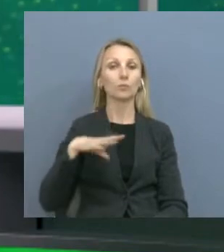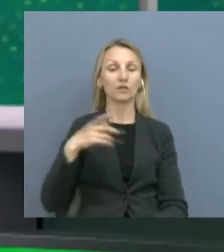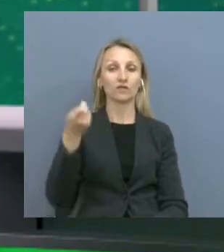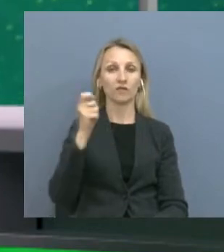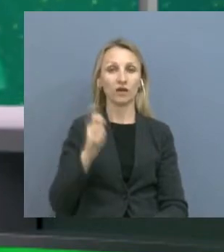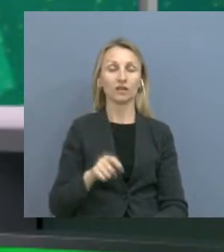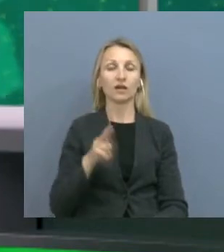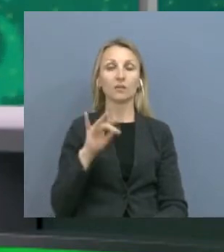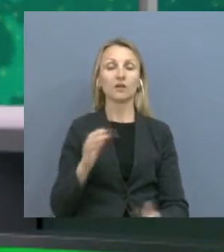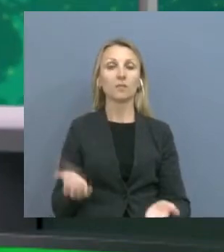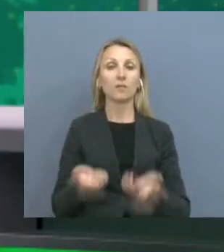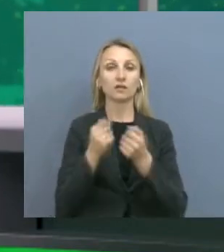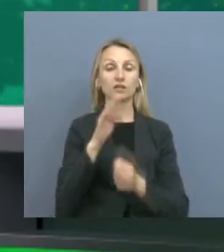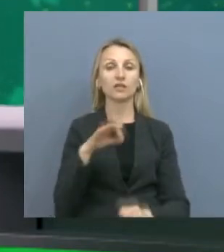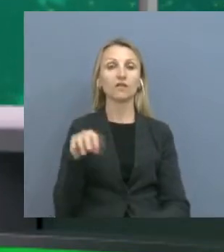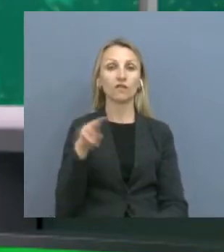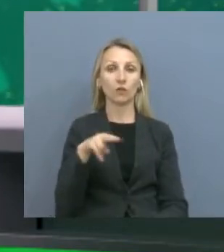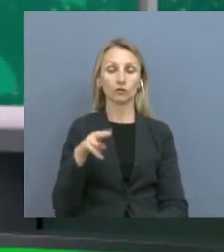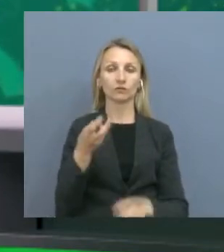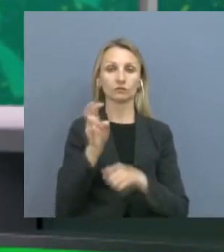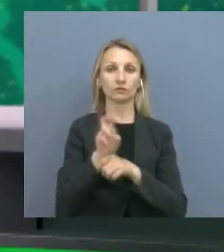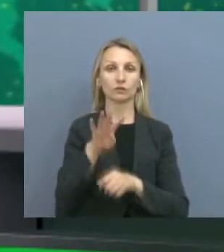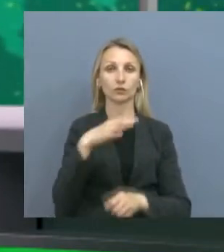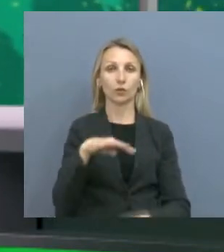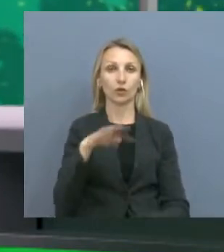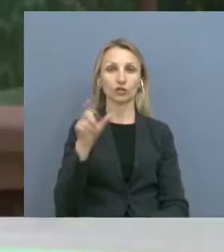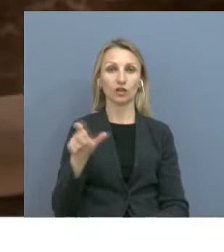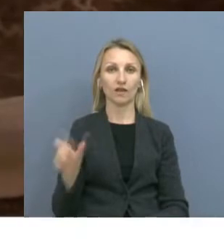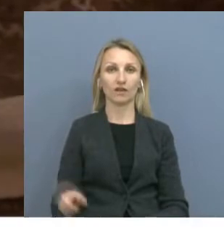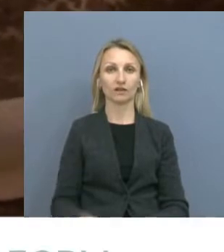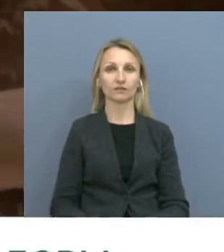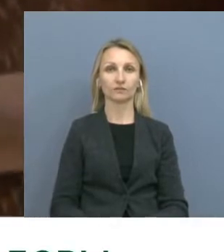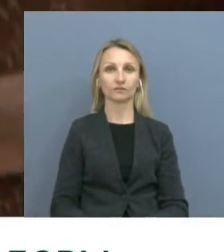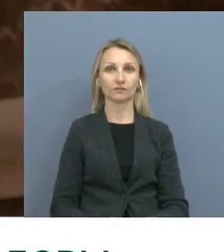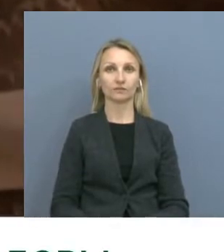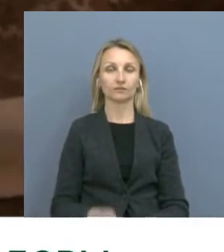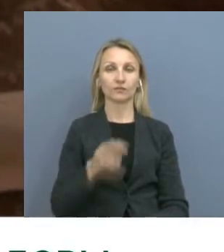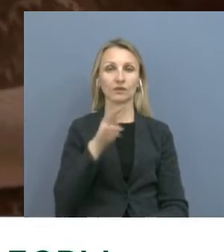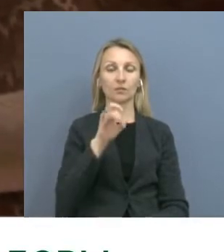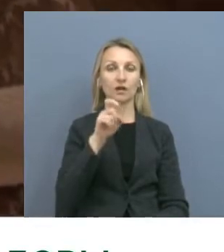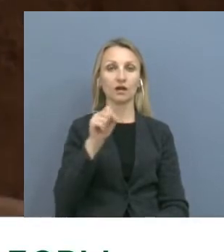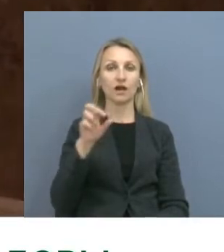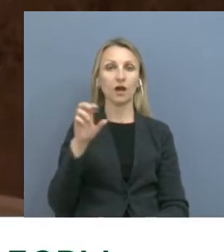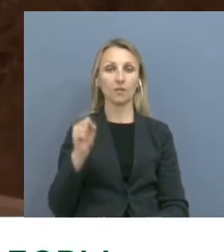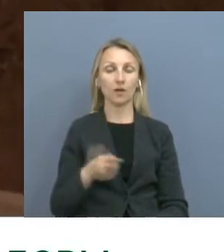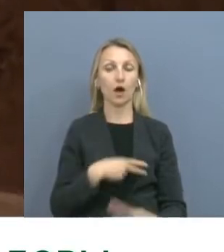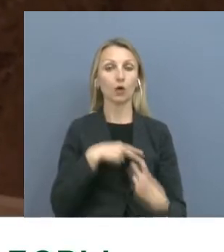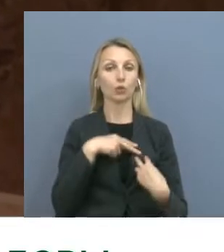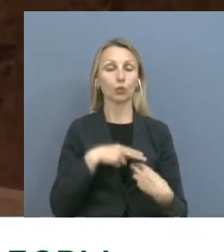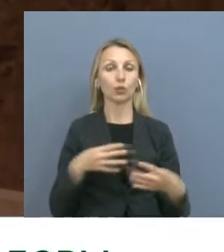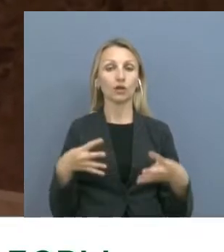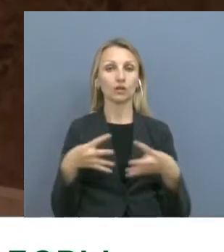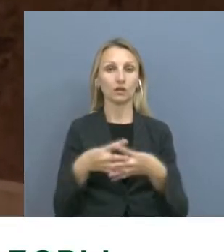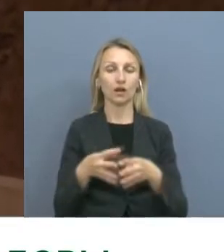поддержке фонда «Самрук Казына Траст» посетили порядка 40 человек. Мархаба Искакова – труженица тыла,